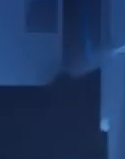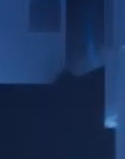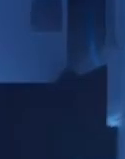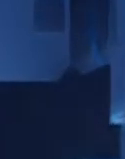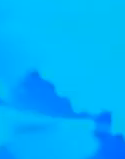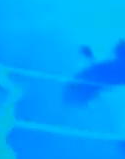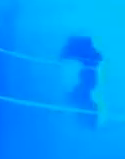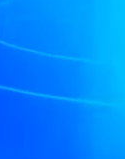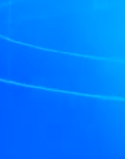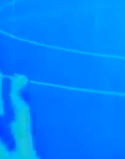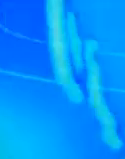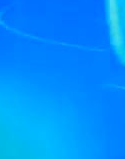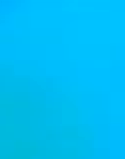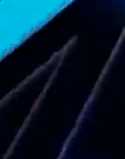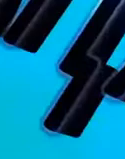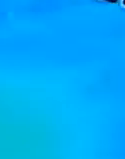арнасы.